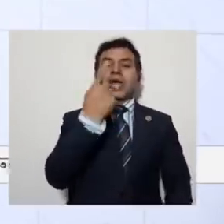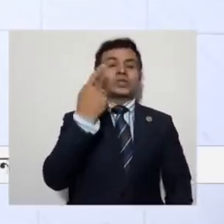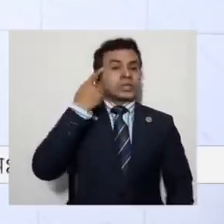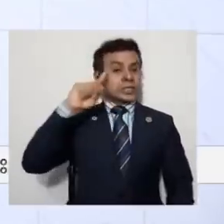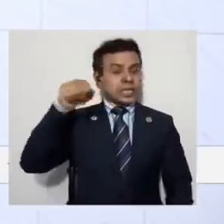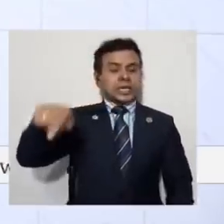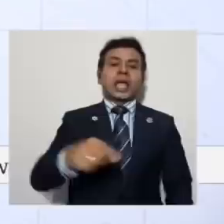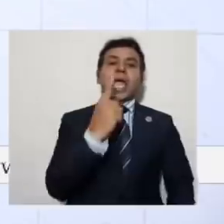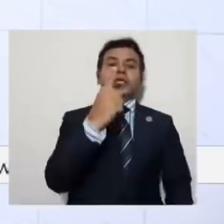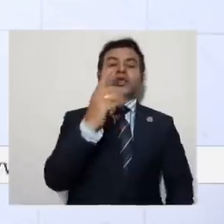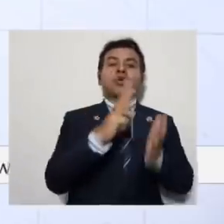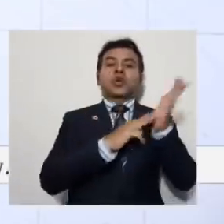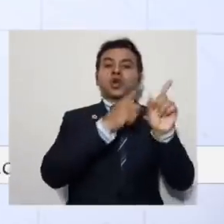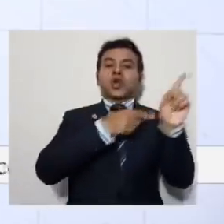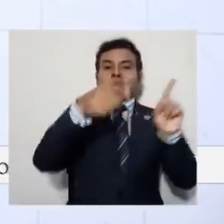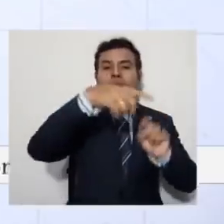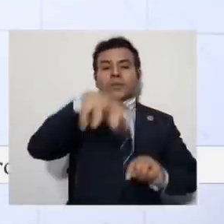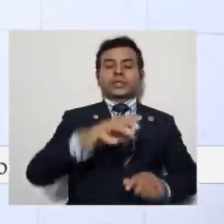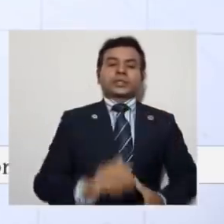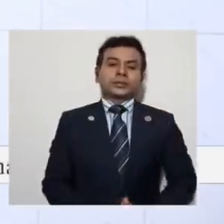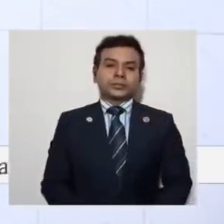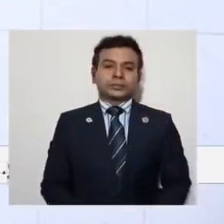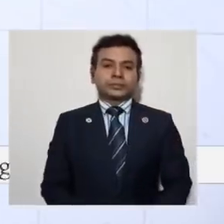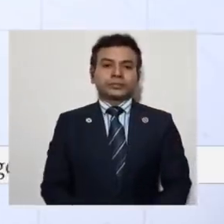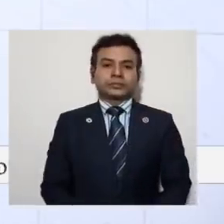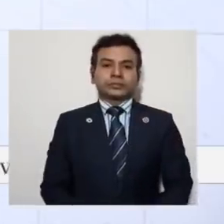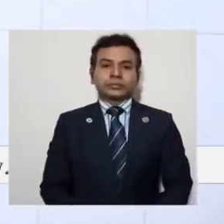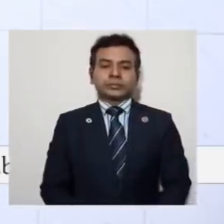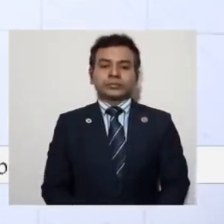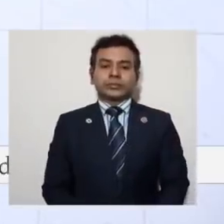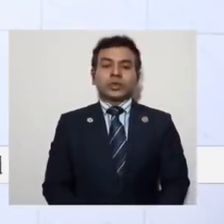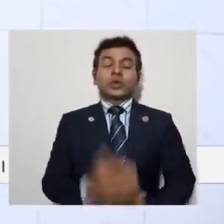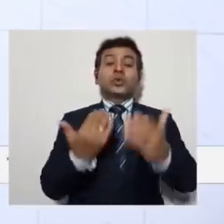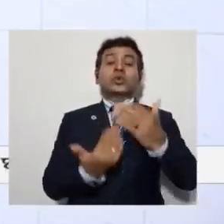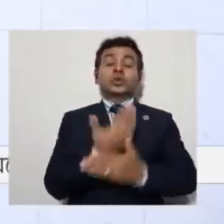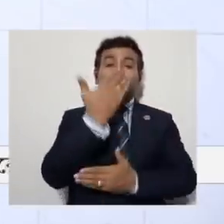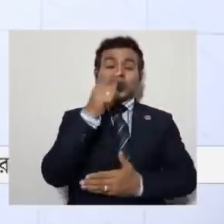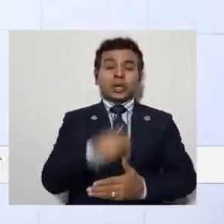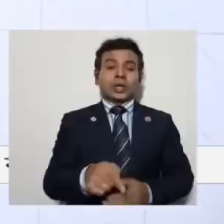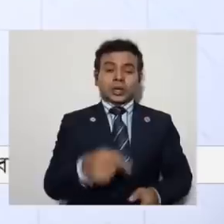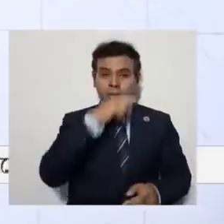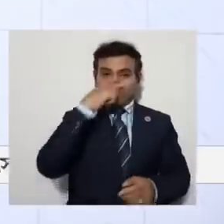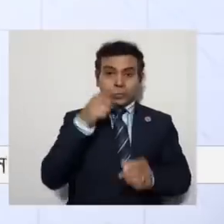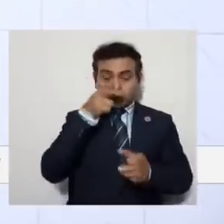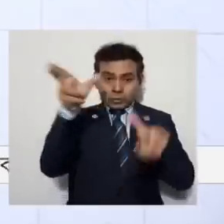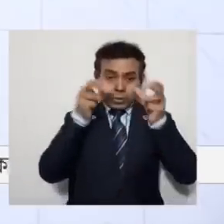এই 5 জনের মধ্যে 3 জন ঢাকার, 1 জন সিলেট, এবং 1 জন ময়মনসিংহের।